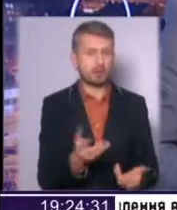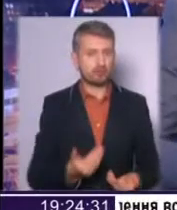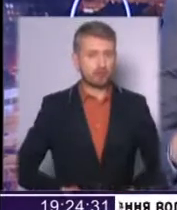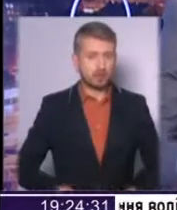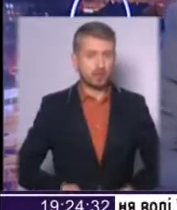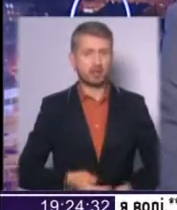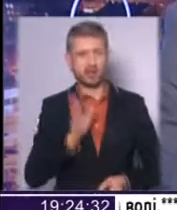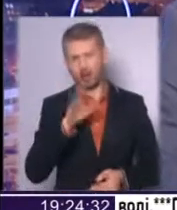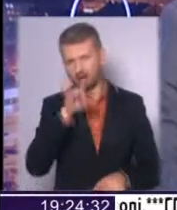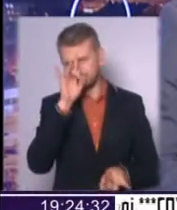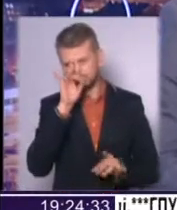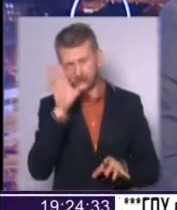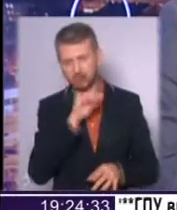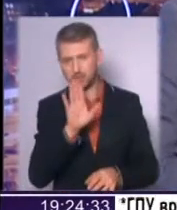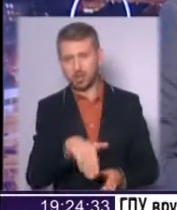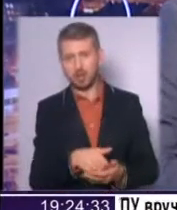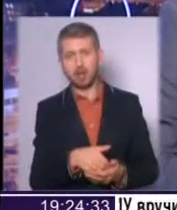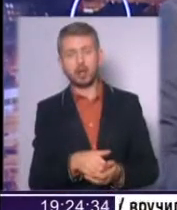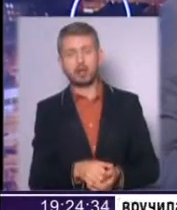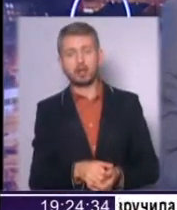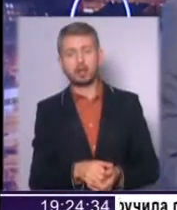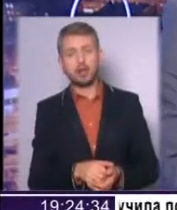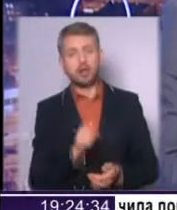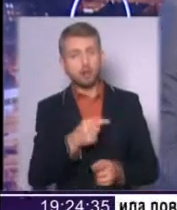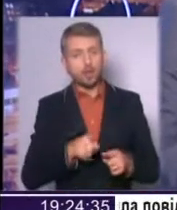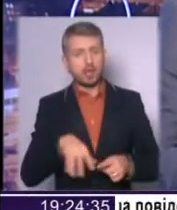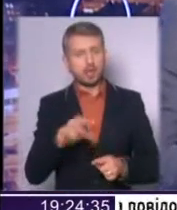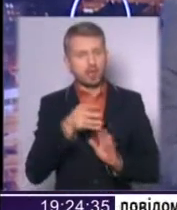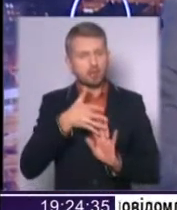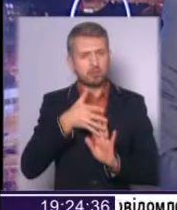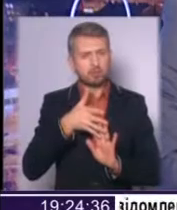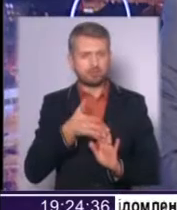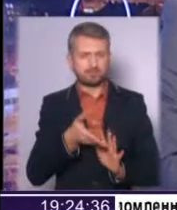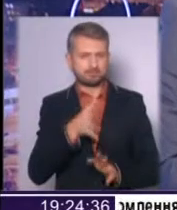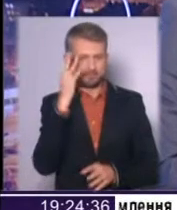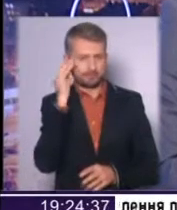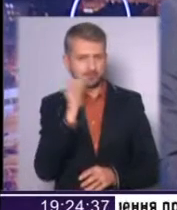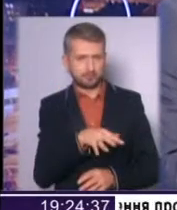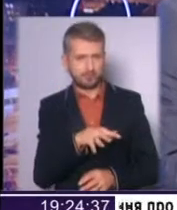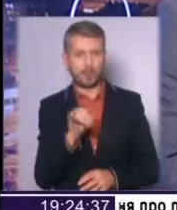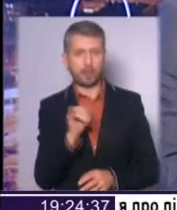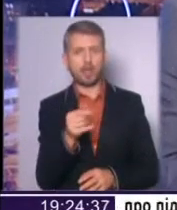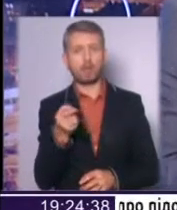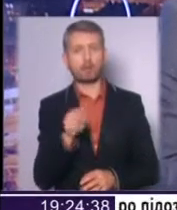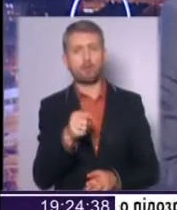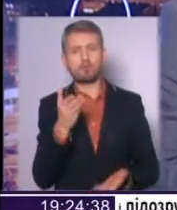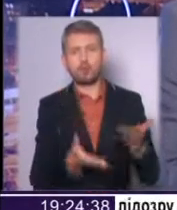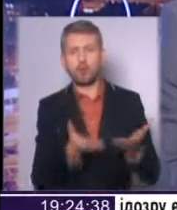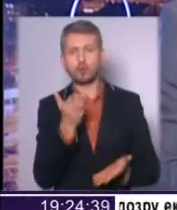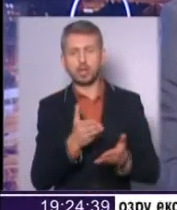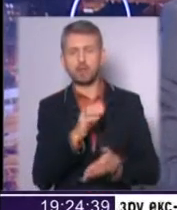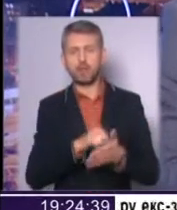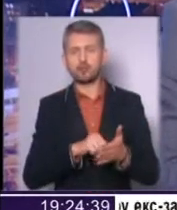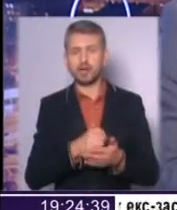радикальної. Але атмосфера така, що вони там надовго, що їх нічого не